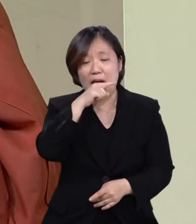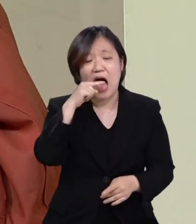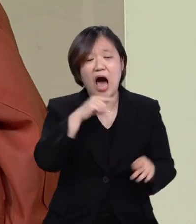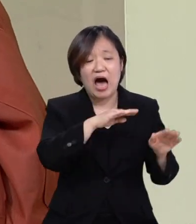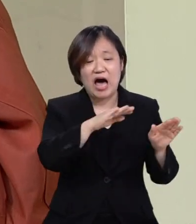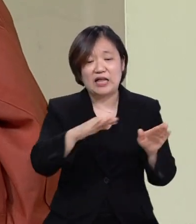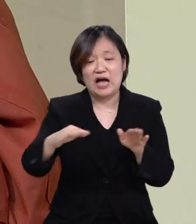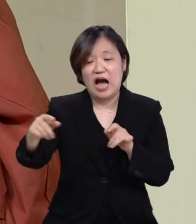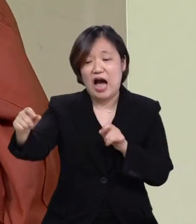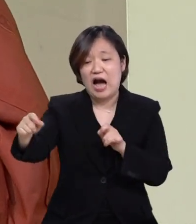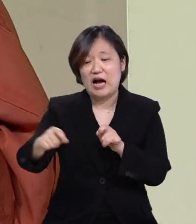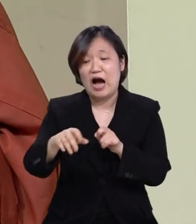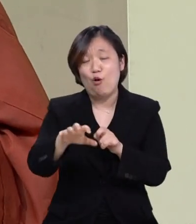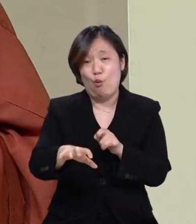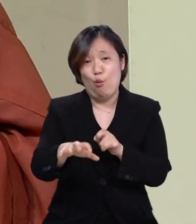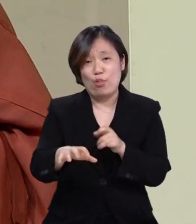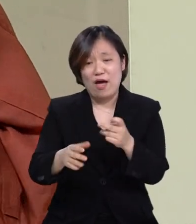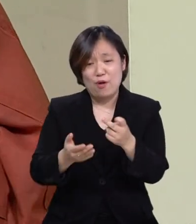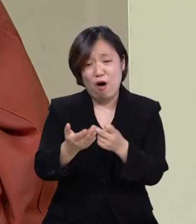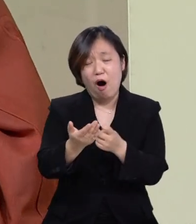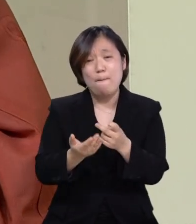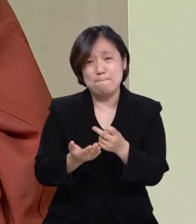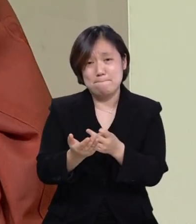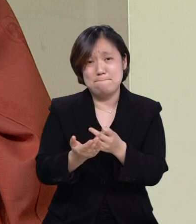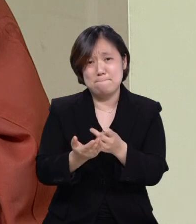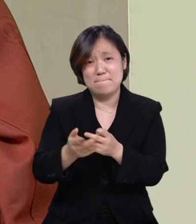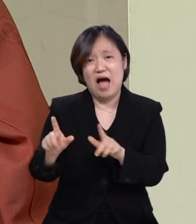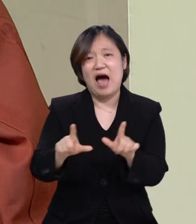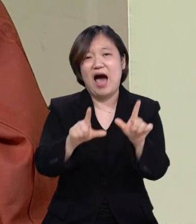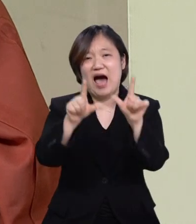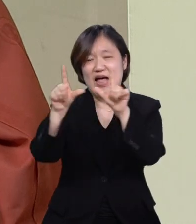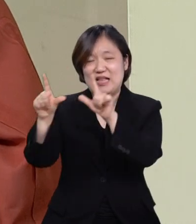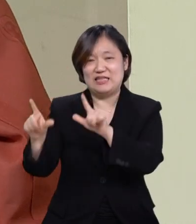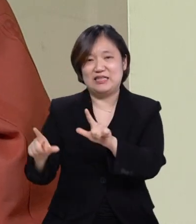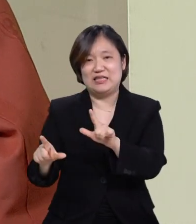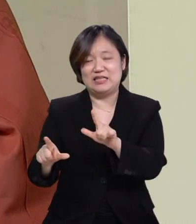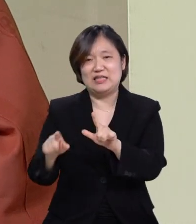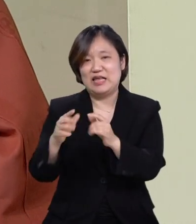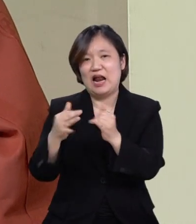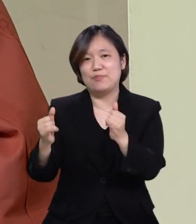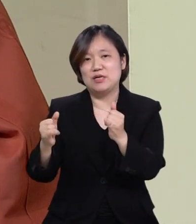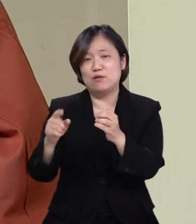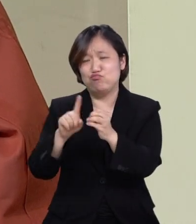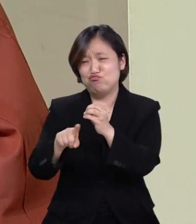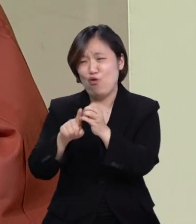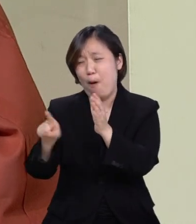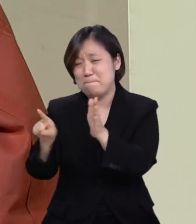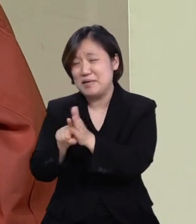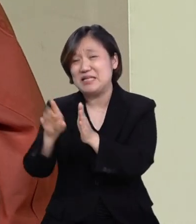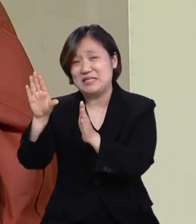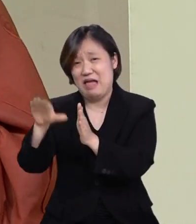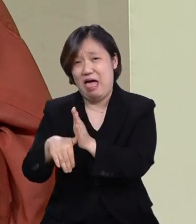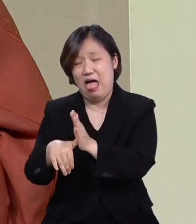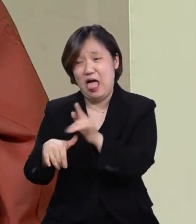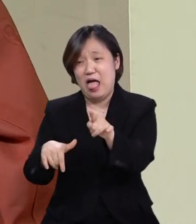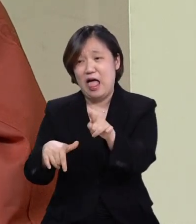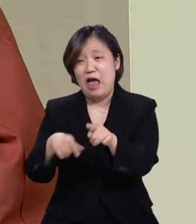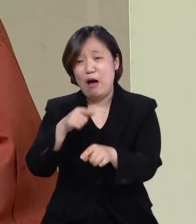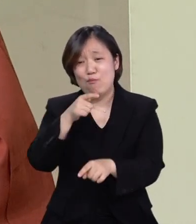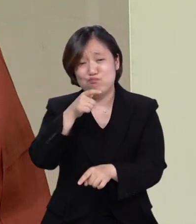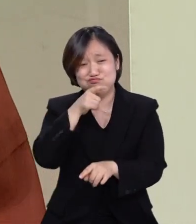바닷가에 있는 섬이나 바닷가에 있는 불교가 용왕이나 무속신앙하고